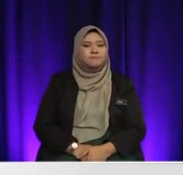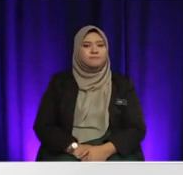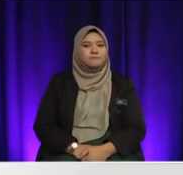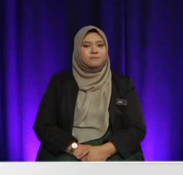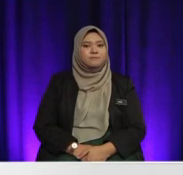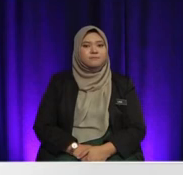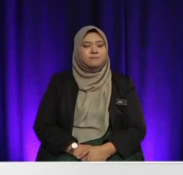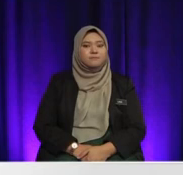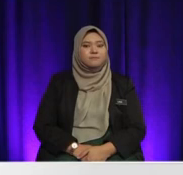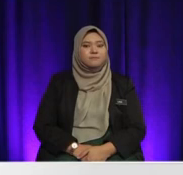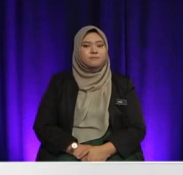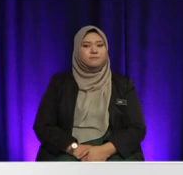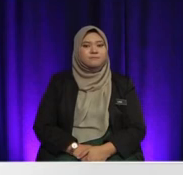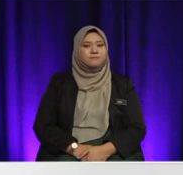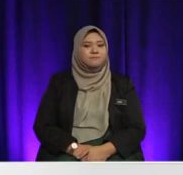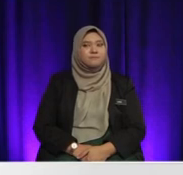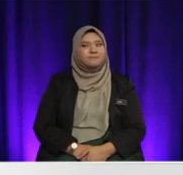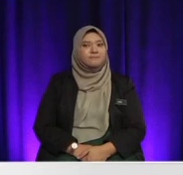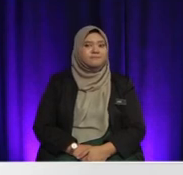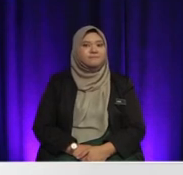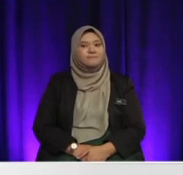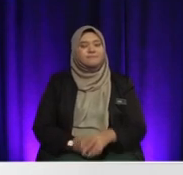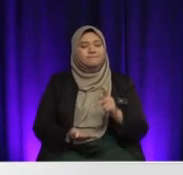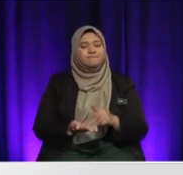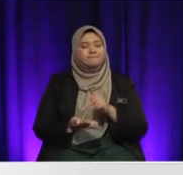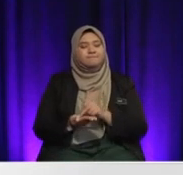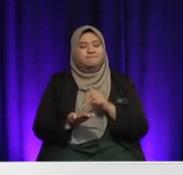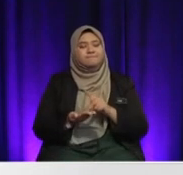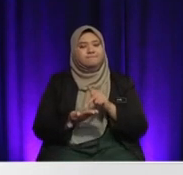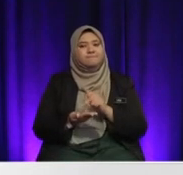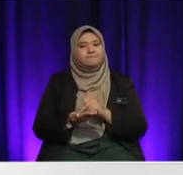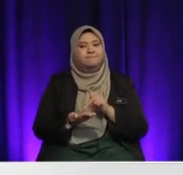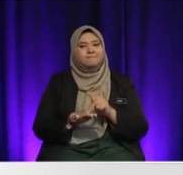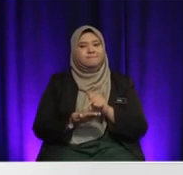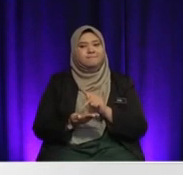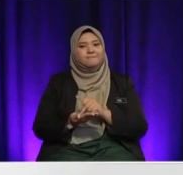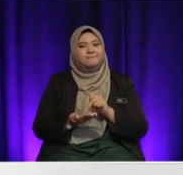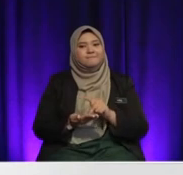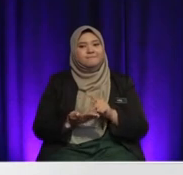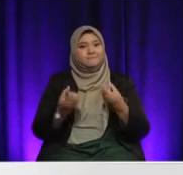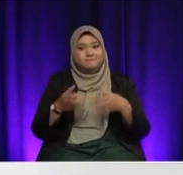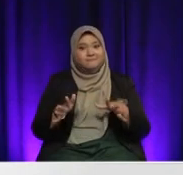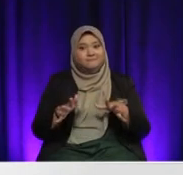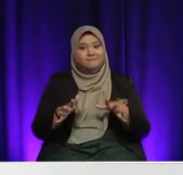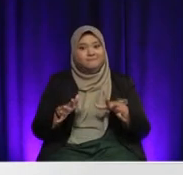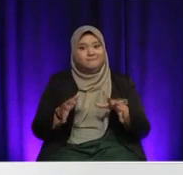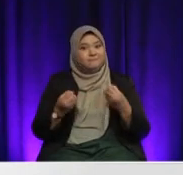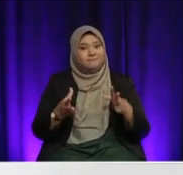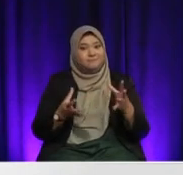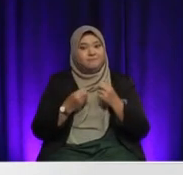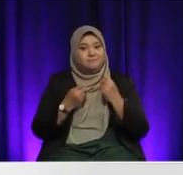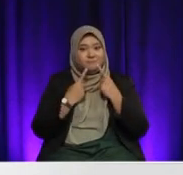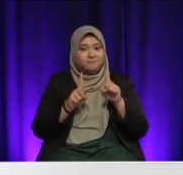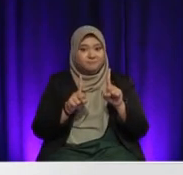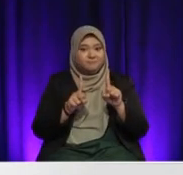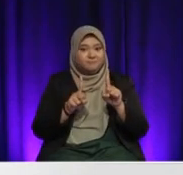jawapan, boleh sama-sama kita saksikan jawapan untuk A. Okey, A, hitungkan kos bahan. Boleh saya tahu kos